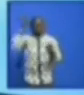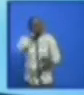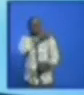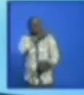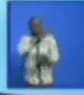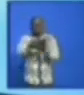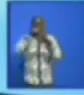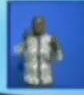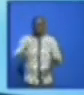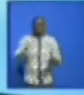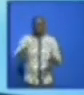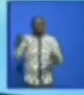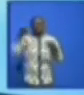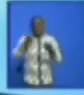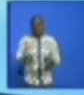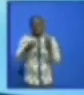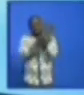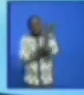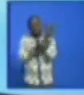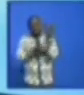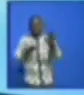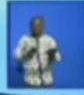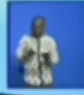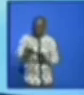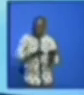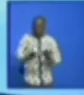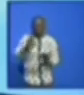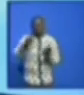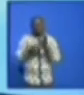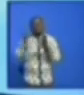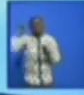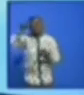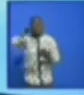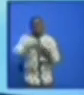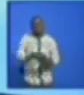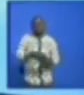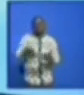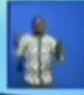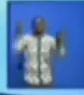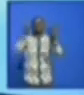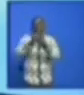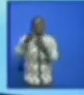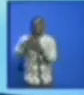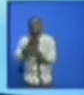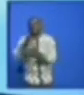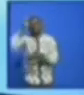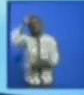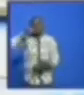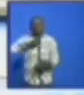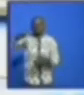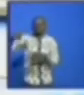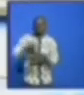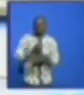il a séjourné à Ouagadougou pour expliquer le concept et les modalités de participation à ces rencontres entre hommes d'affaires. Ouagadougou,